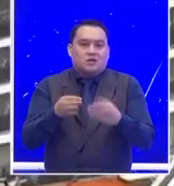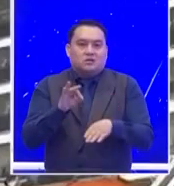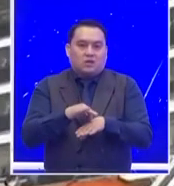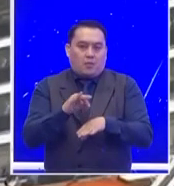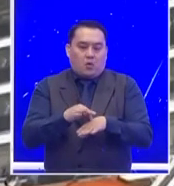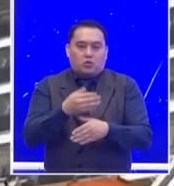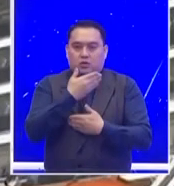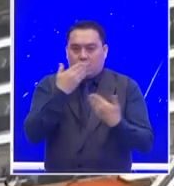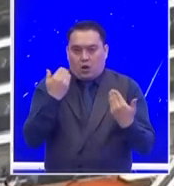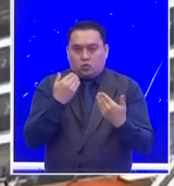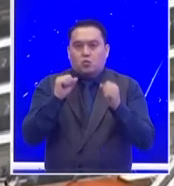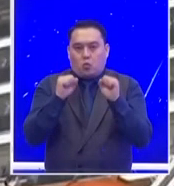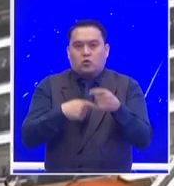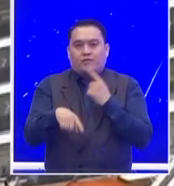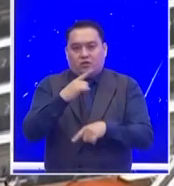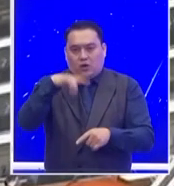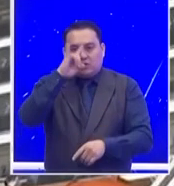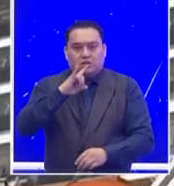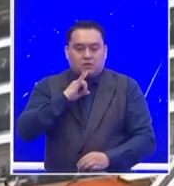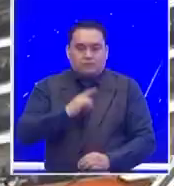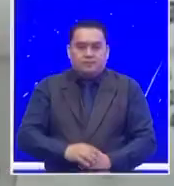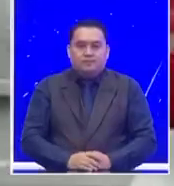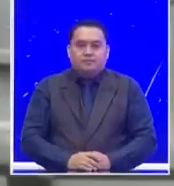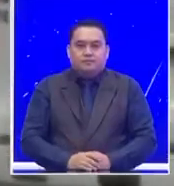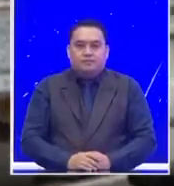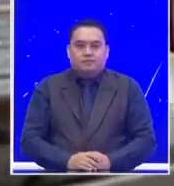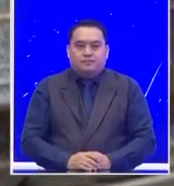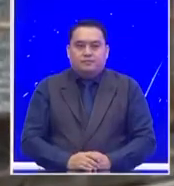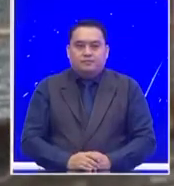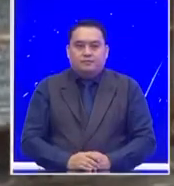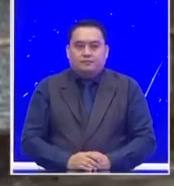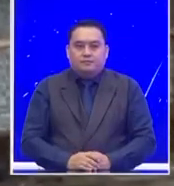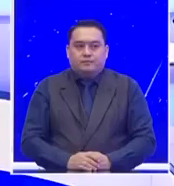не подтвердится, они смогут вернуться в Казахстан.